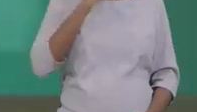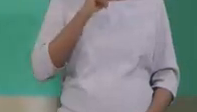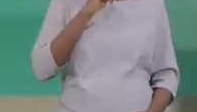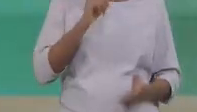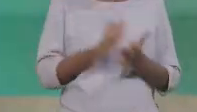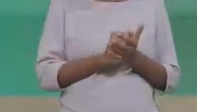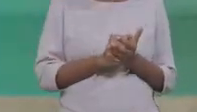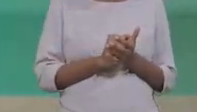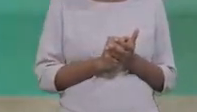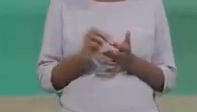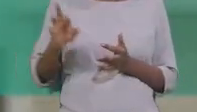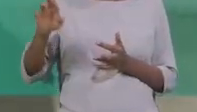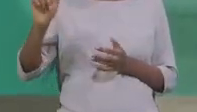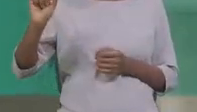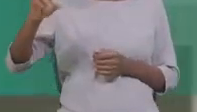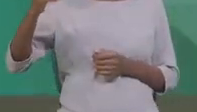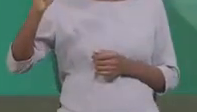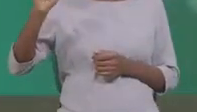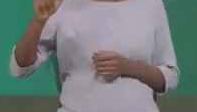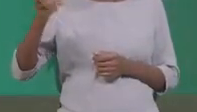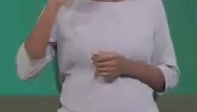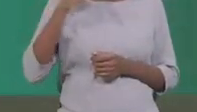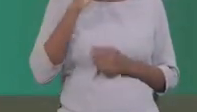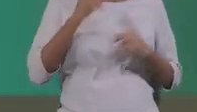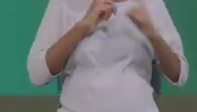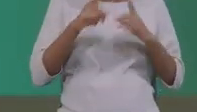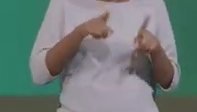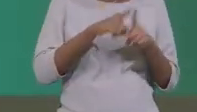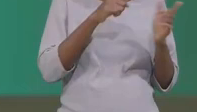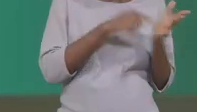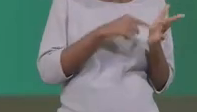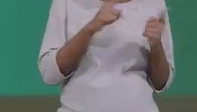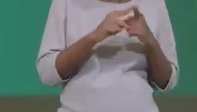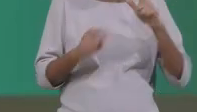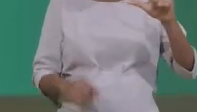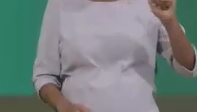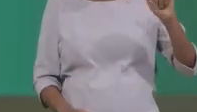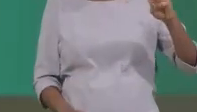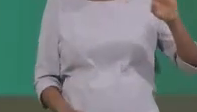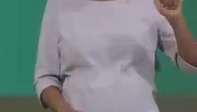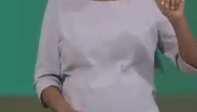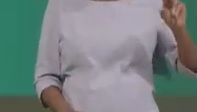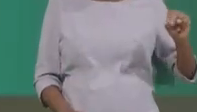Je suis sûr que Rachel ne parlera pas comme ça vers Laban.